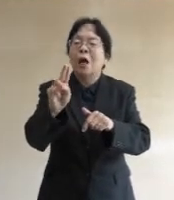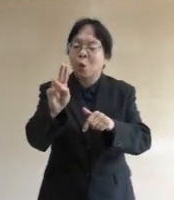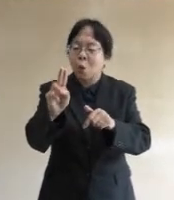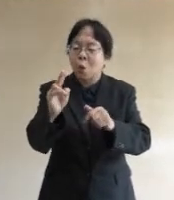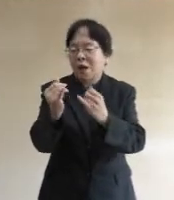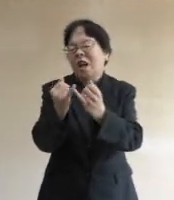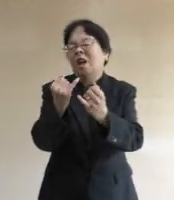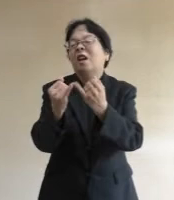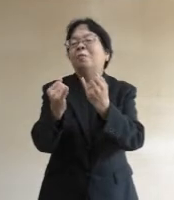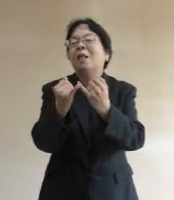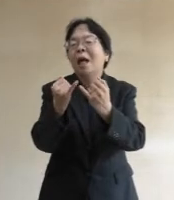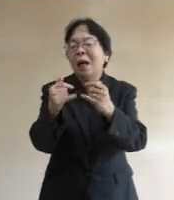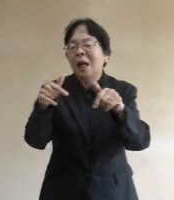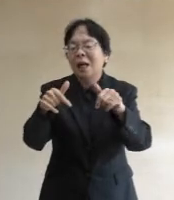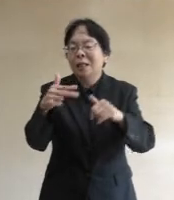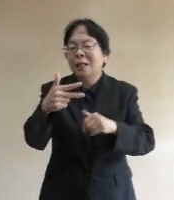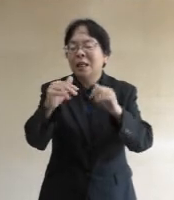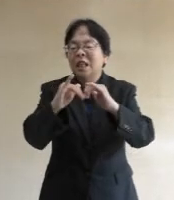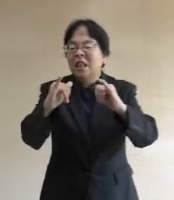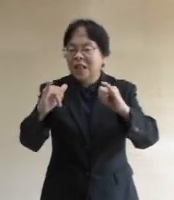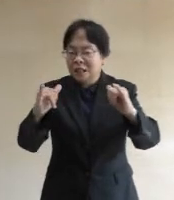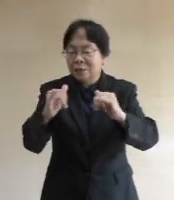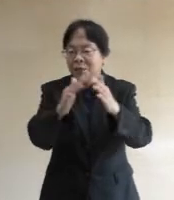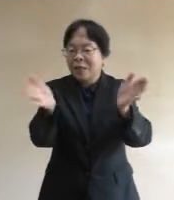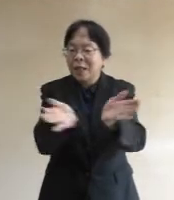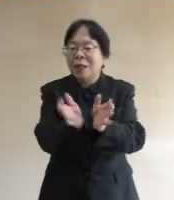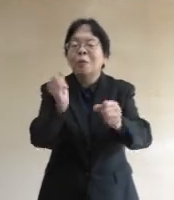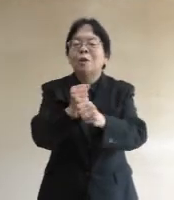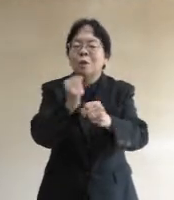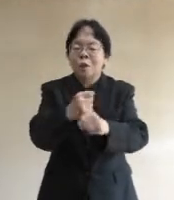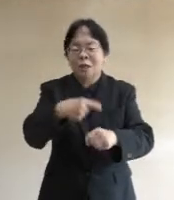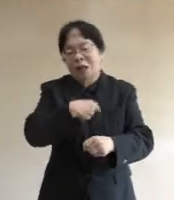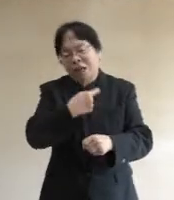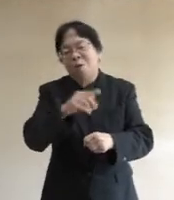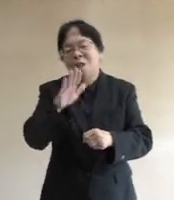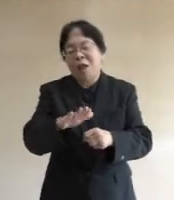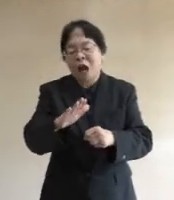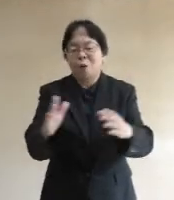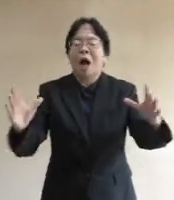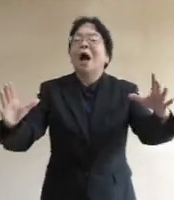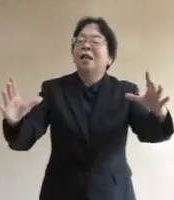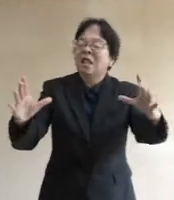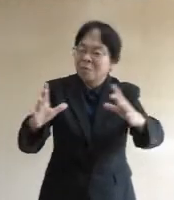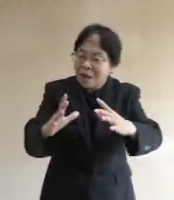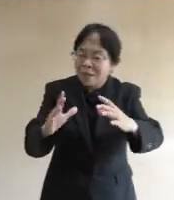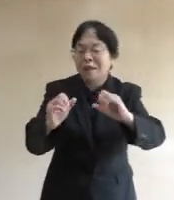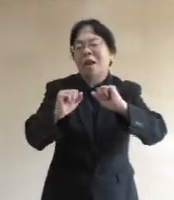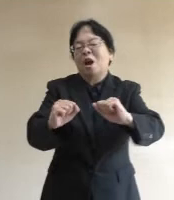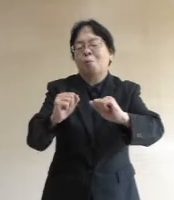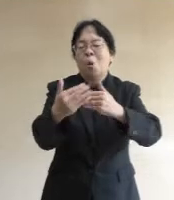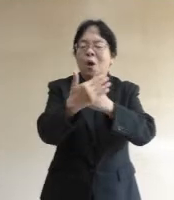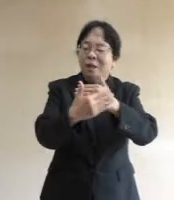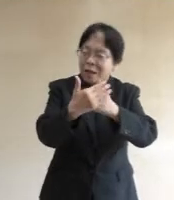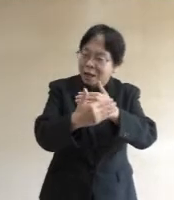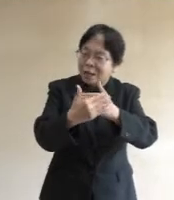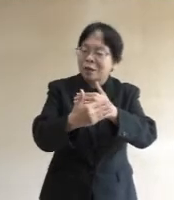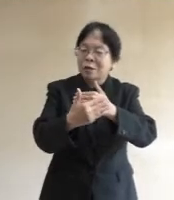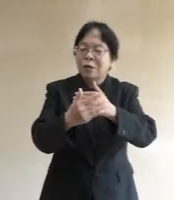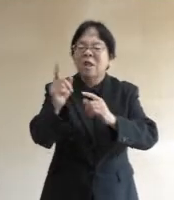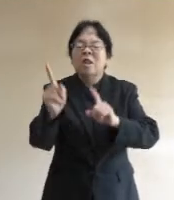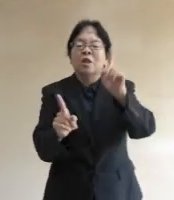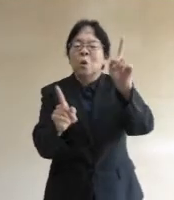で市民団体作って、で志のある人間だけ集まってやるっていうのも重要なところです。だからどちら